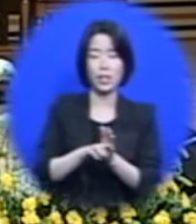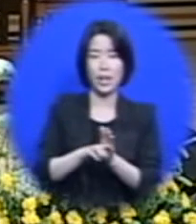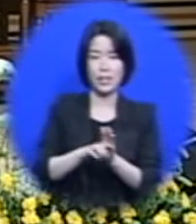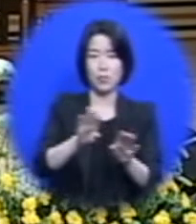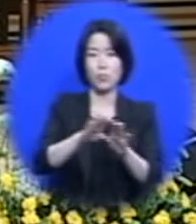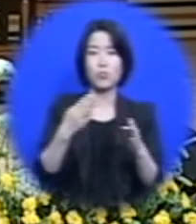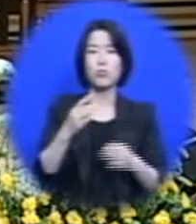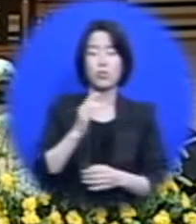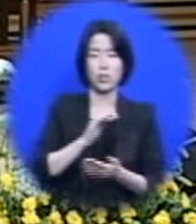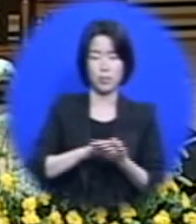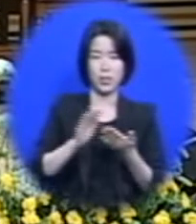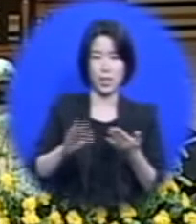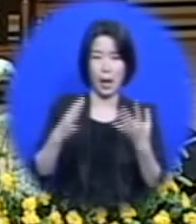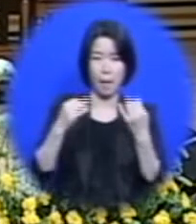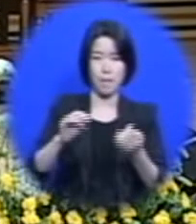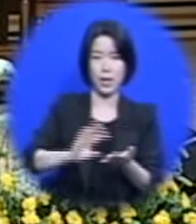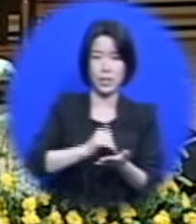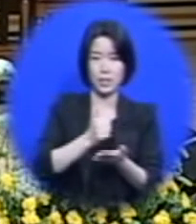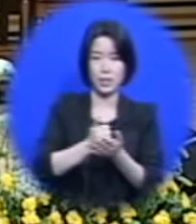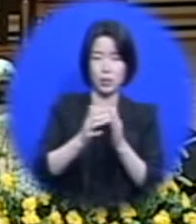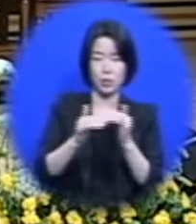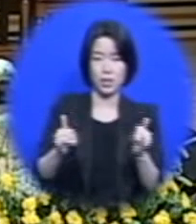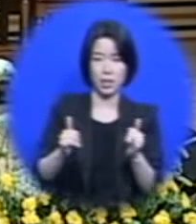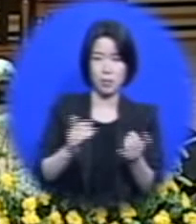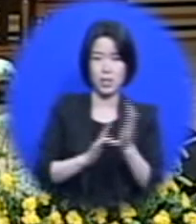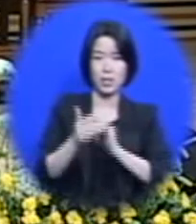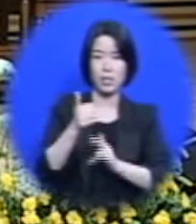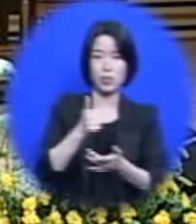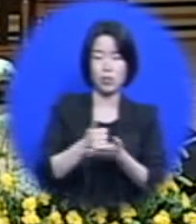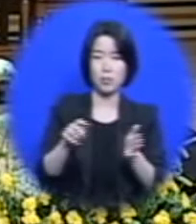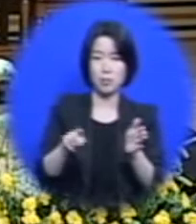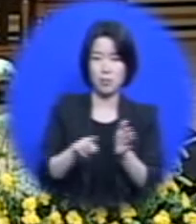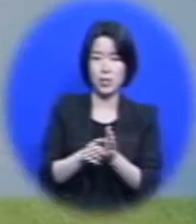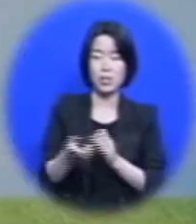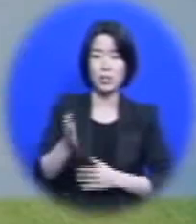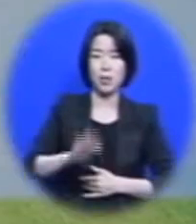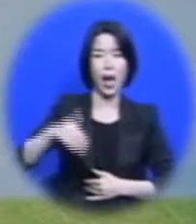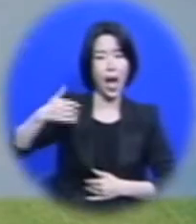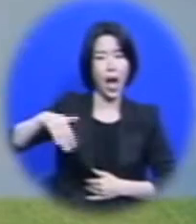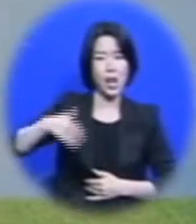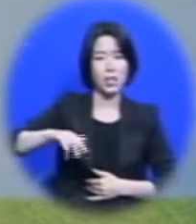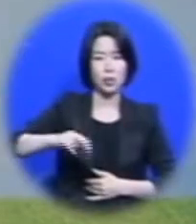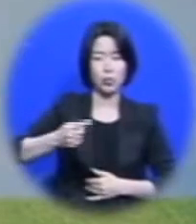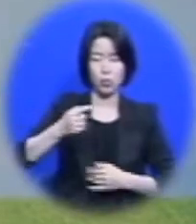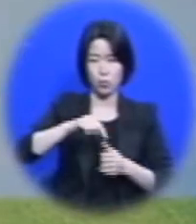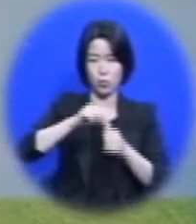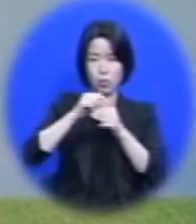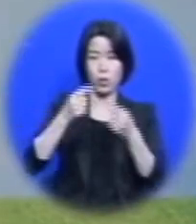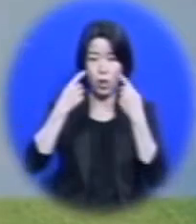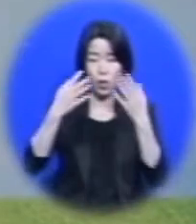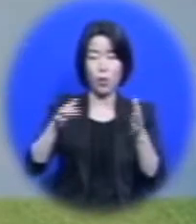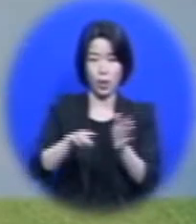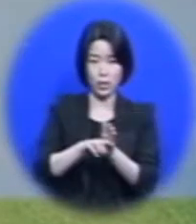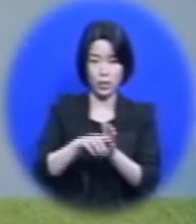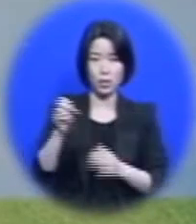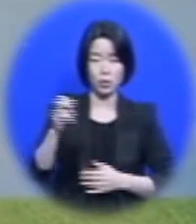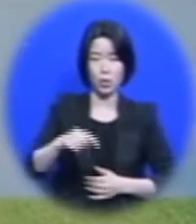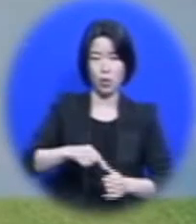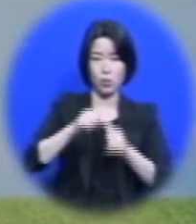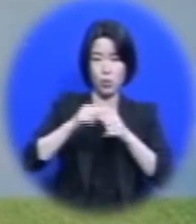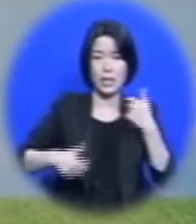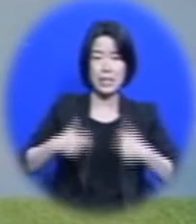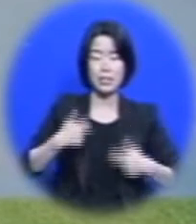많은 그리스도인들이 예수를 믿지만 아직도 구원의 확신과 구원의 즐거움이 무엇인지를